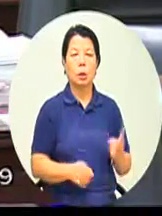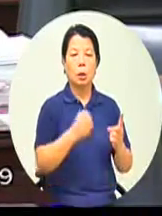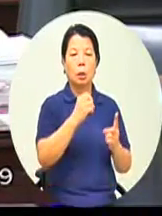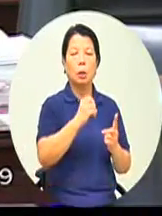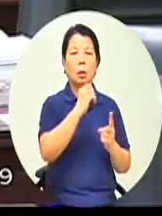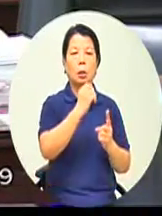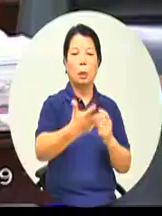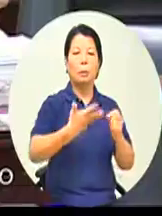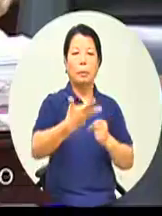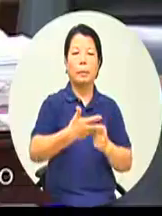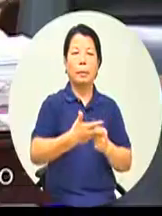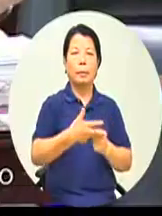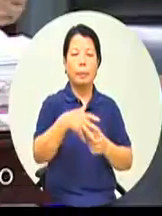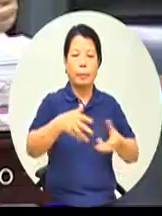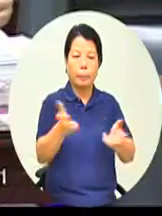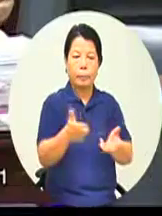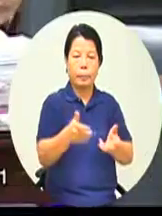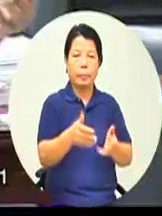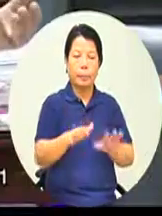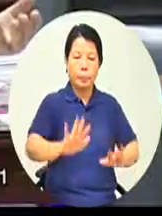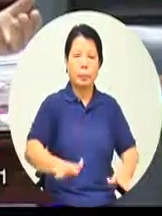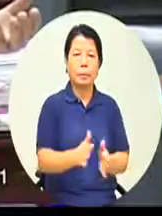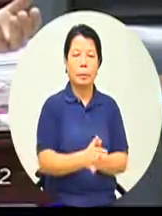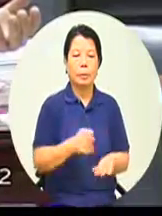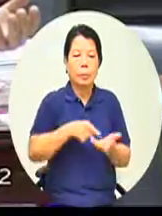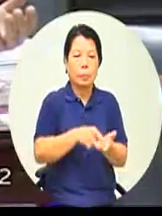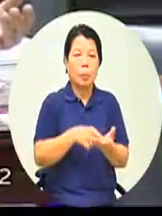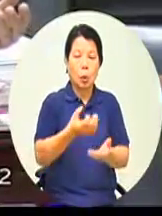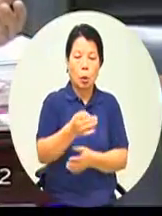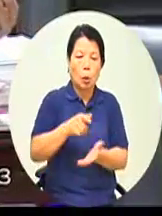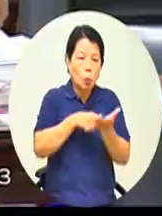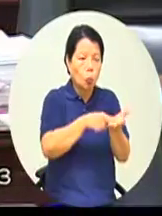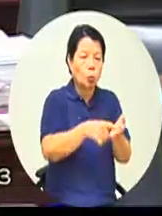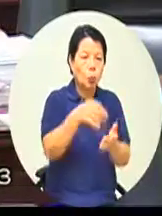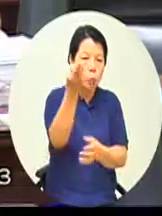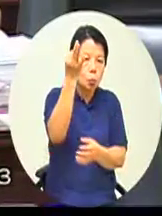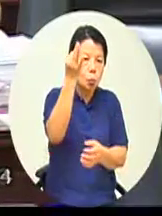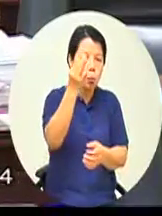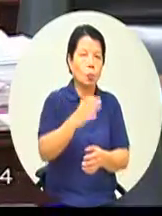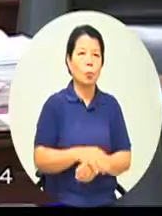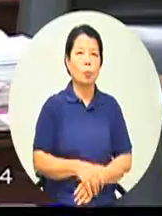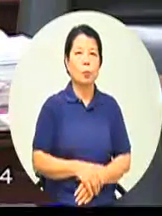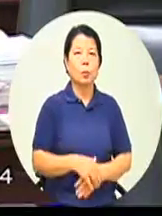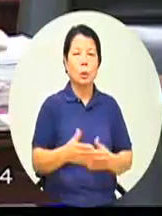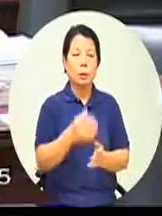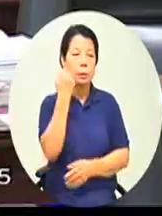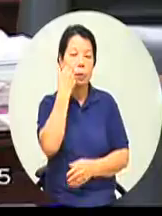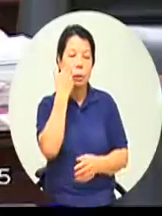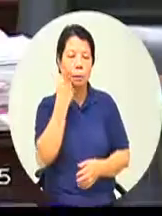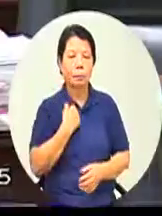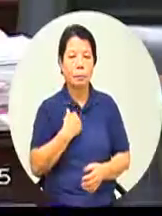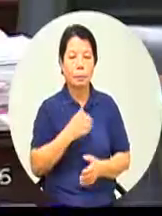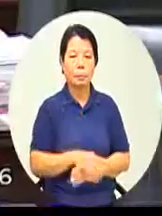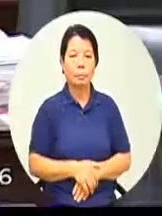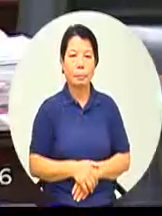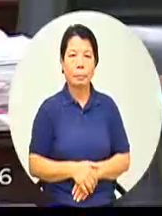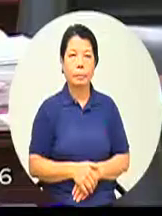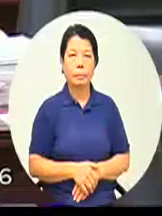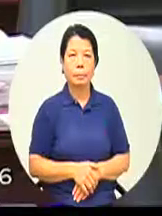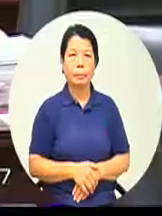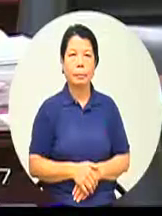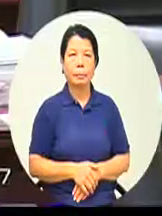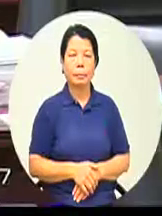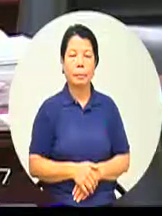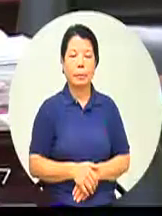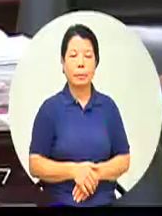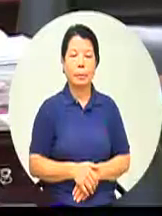嘛，吼，即摆目前咧争，佮咧争取经费嘛，来，你再上知影即进度。